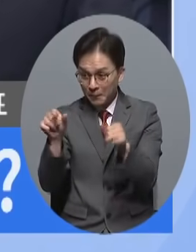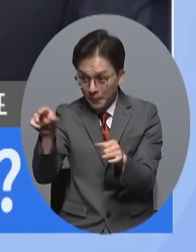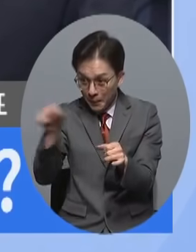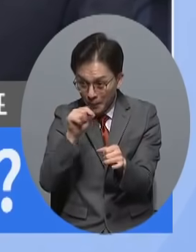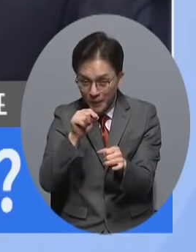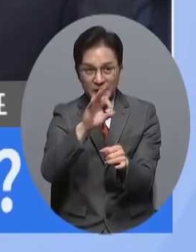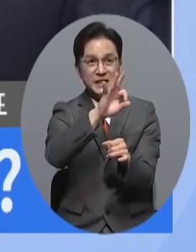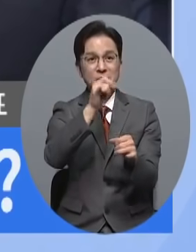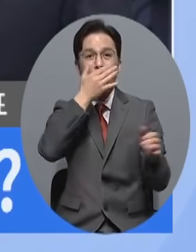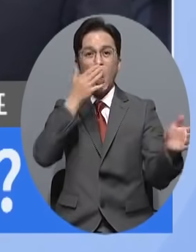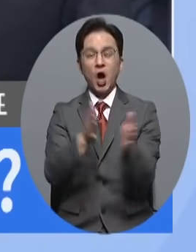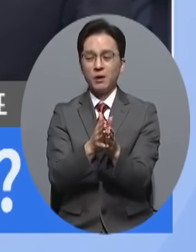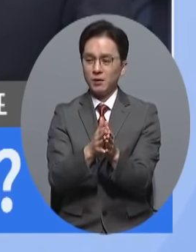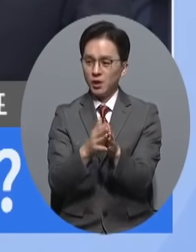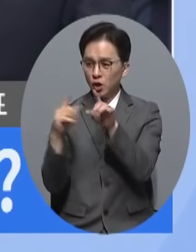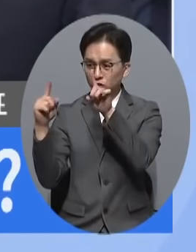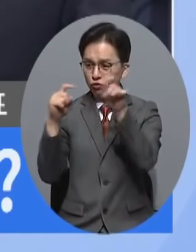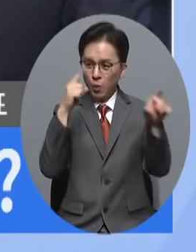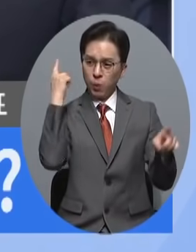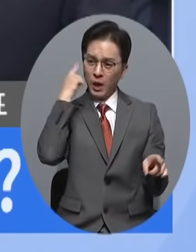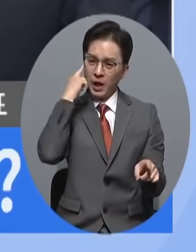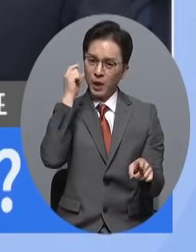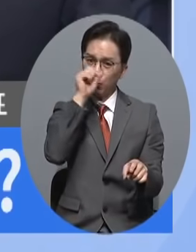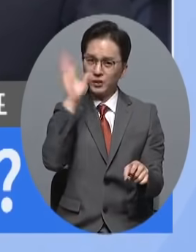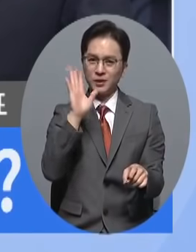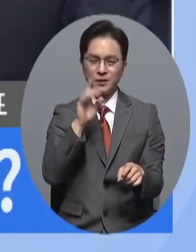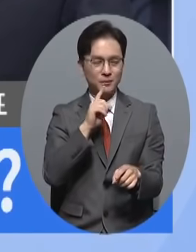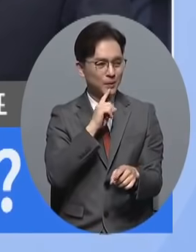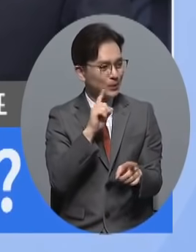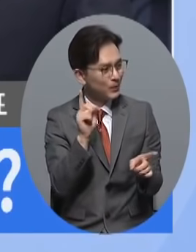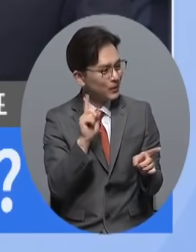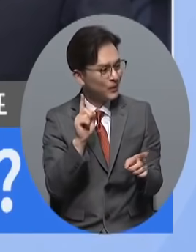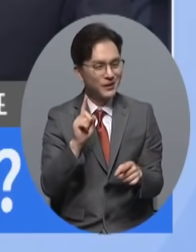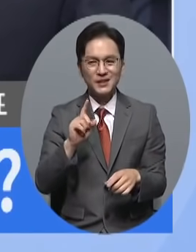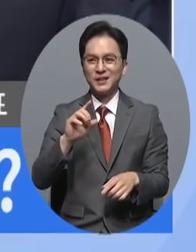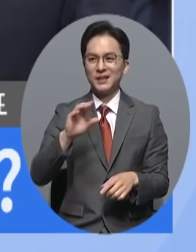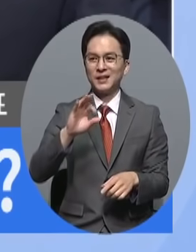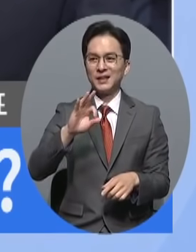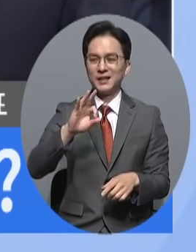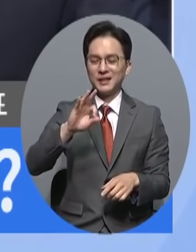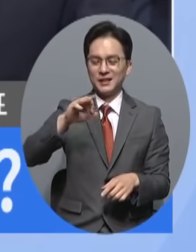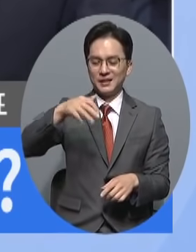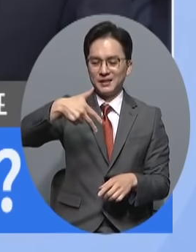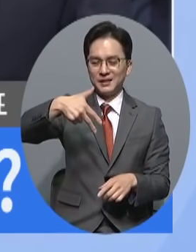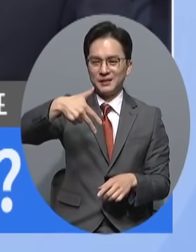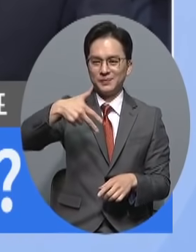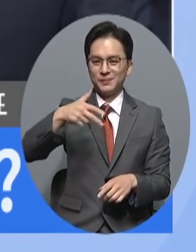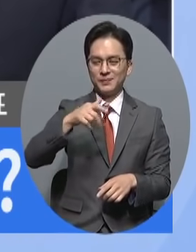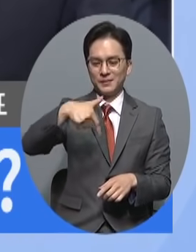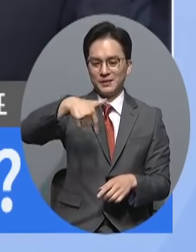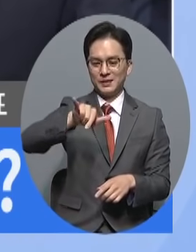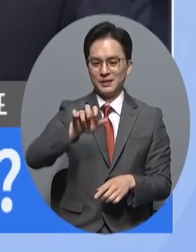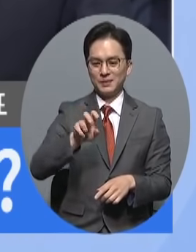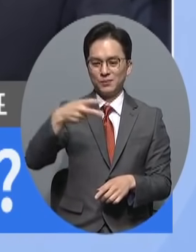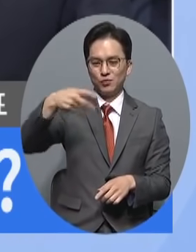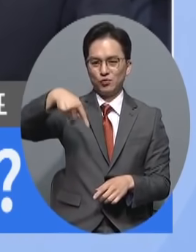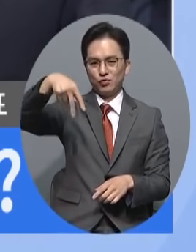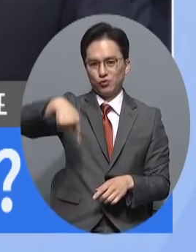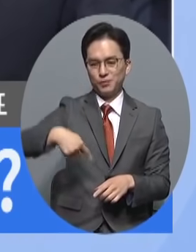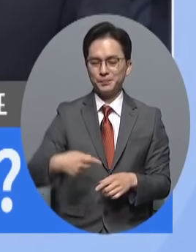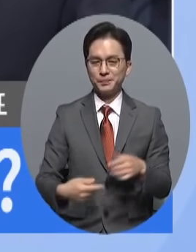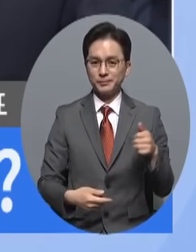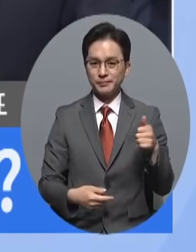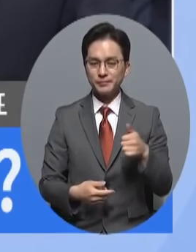싸움인데요. 고발 사주 사건이 일어나고 난 이후에는 추미애 장관이 그동안 출마 이유와 또